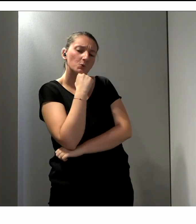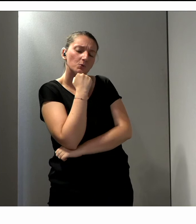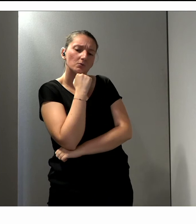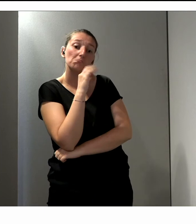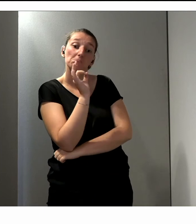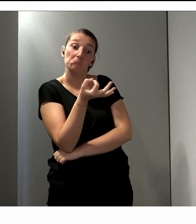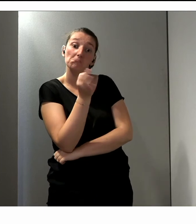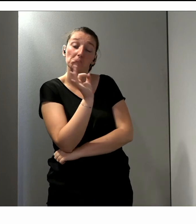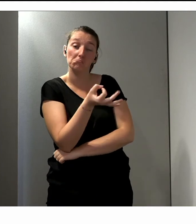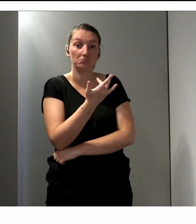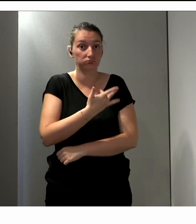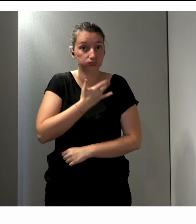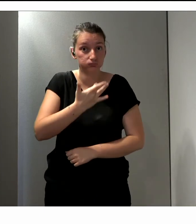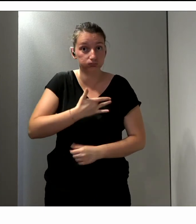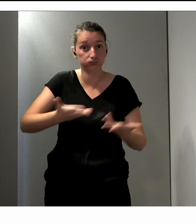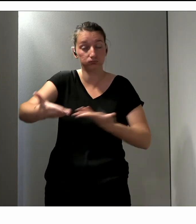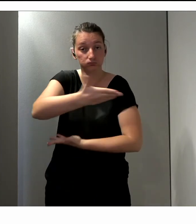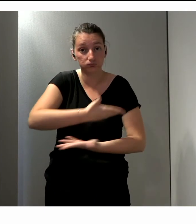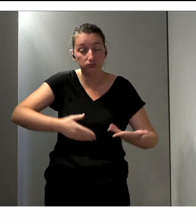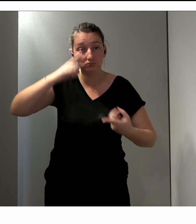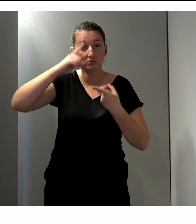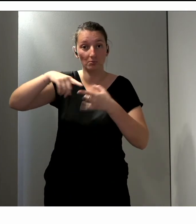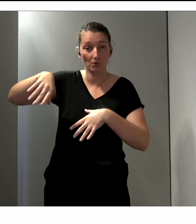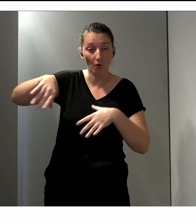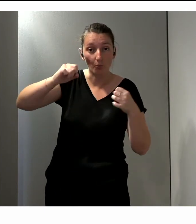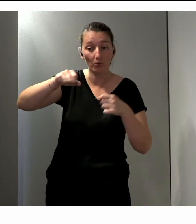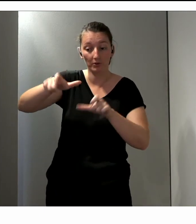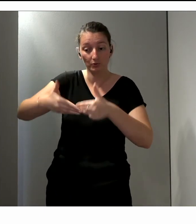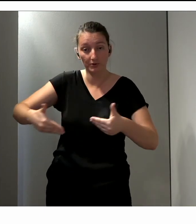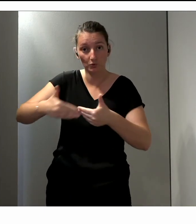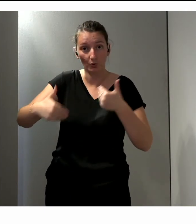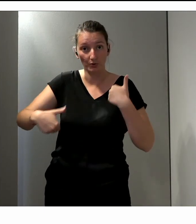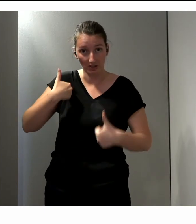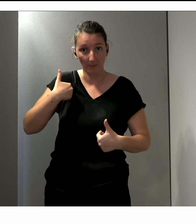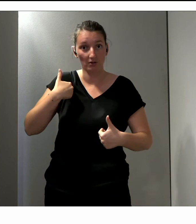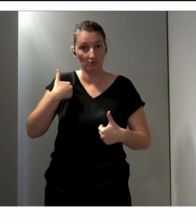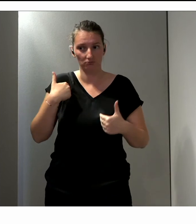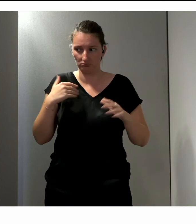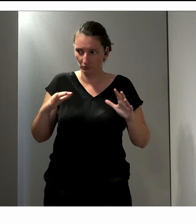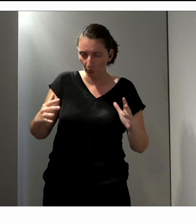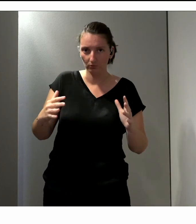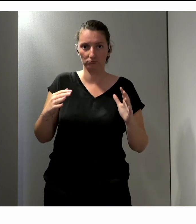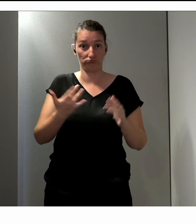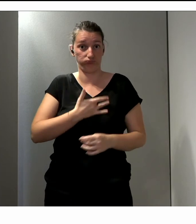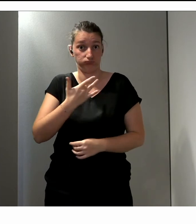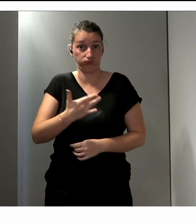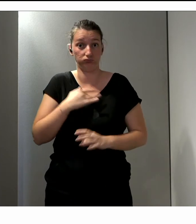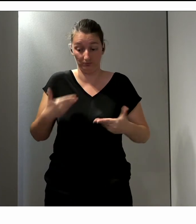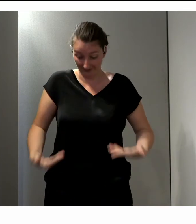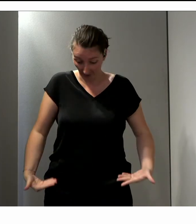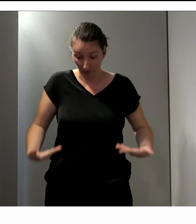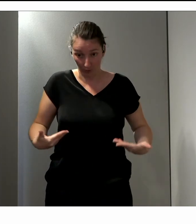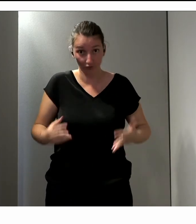sur l'emploi et sur l'emploi des personnes handicapées dans le marché du travail. En ce moment,